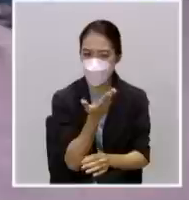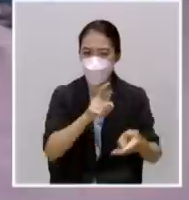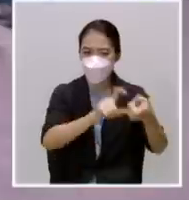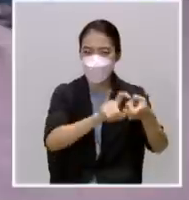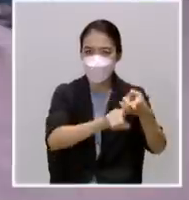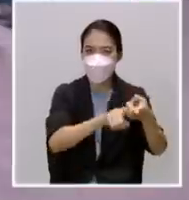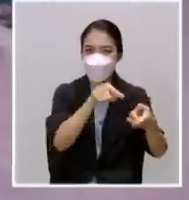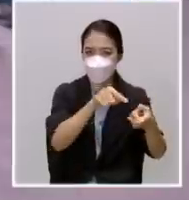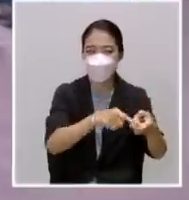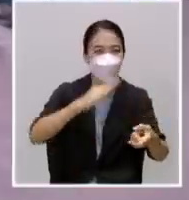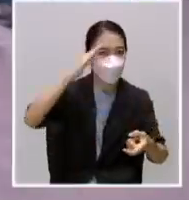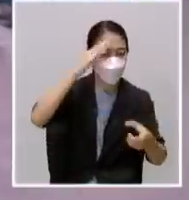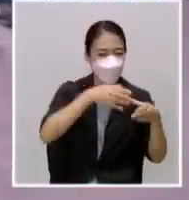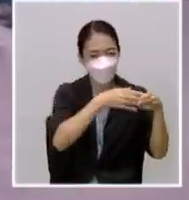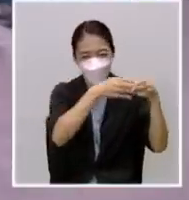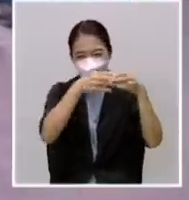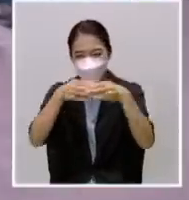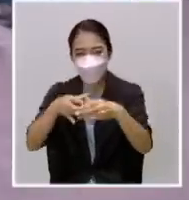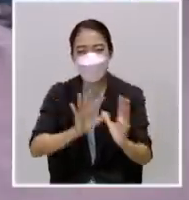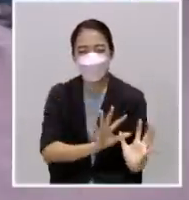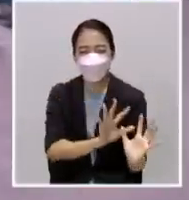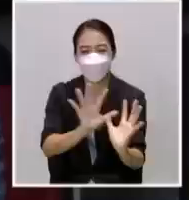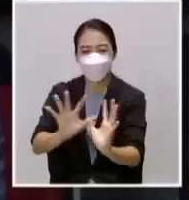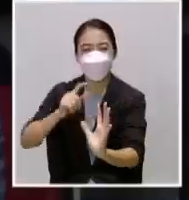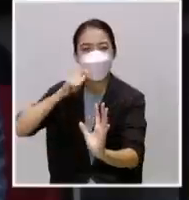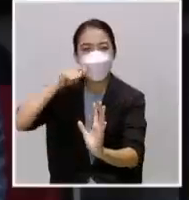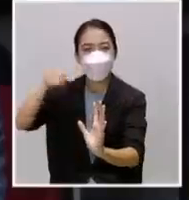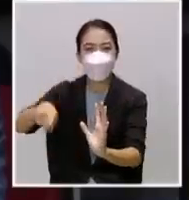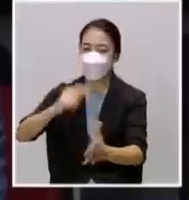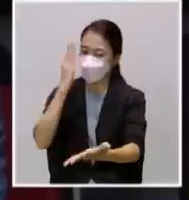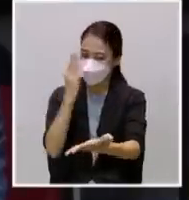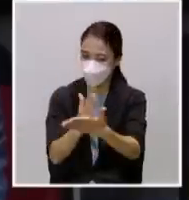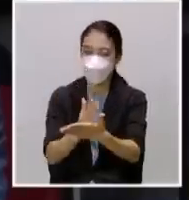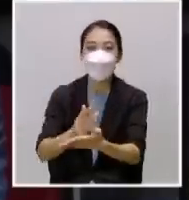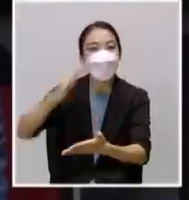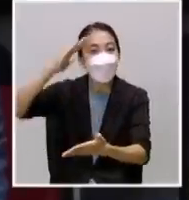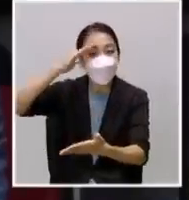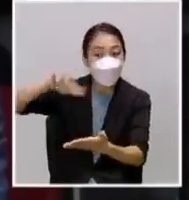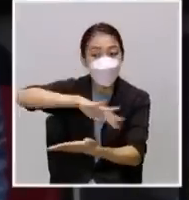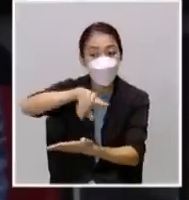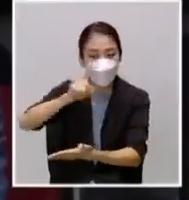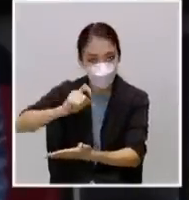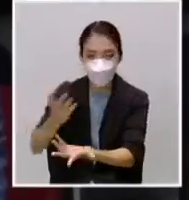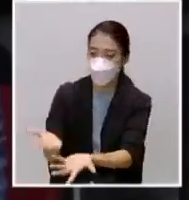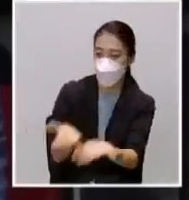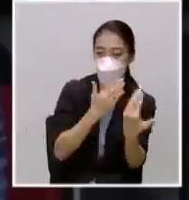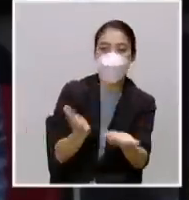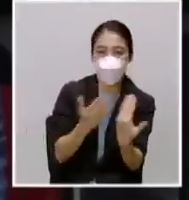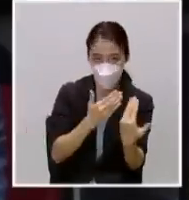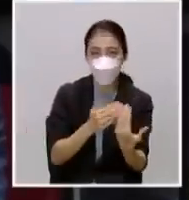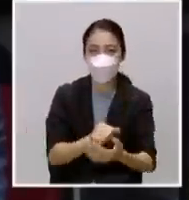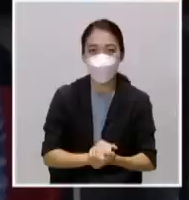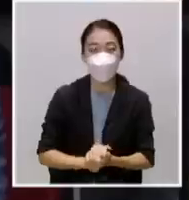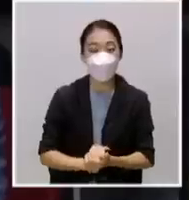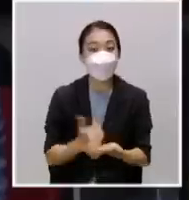ทีและถอนกำลังทหารทั้งหมดออกจากเขตแดนของยูเครนที่ได้รับการรับรองจากสากลโลก ดยให้ถอนก